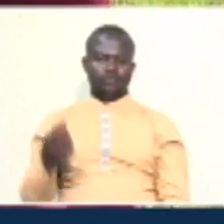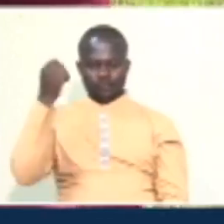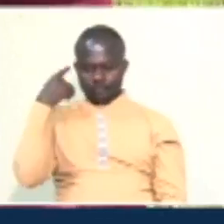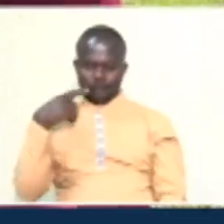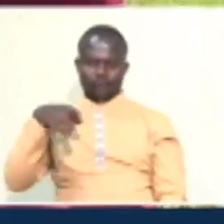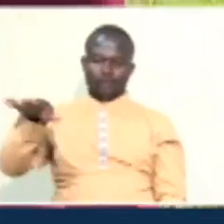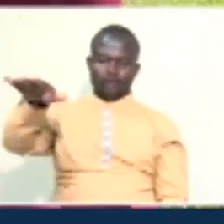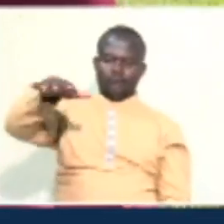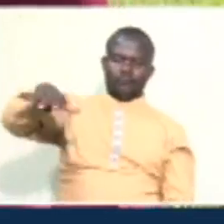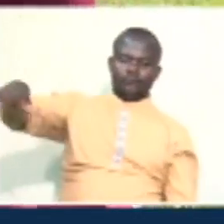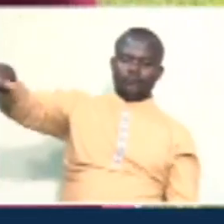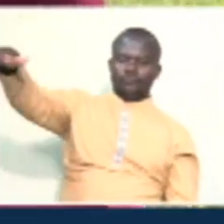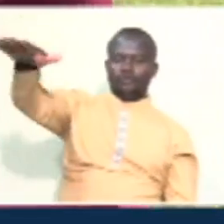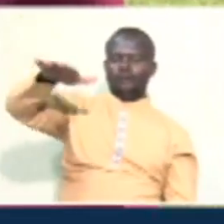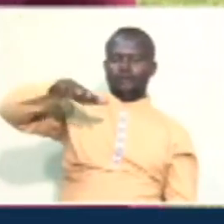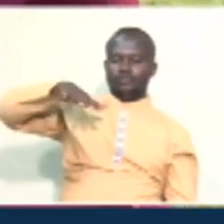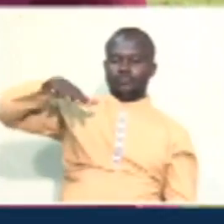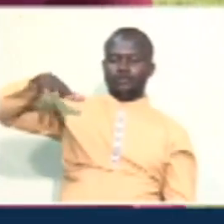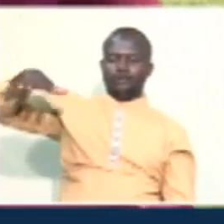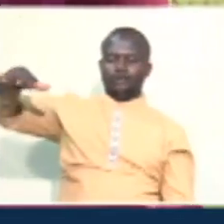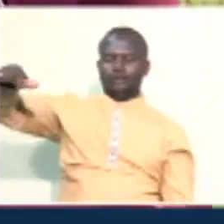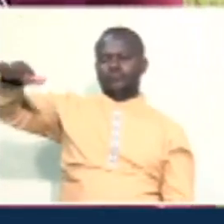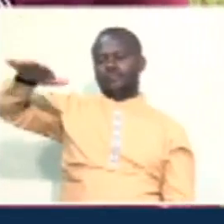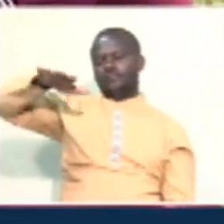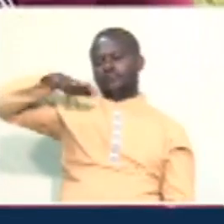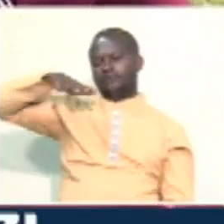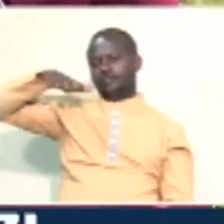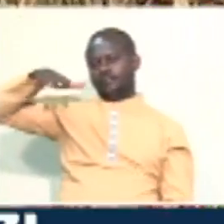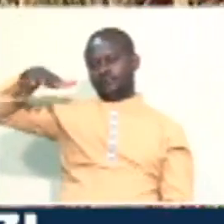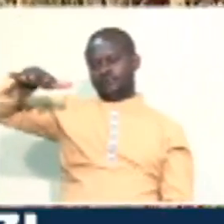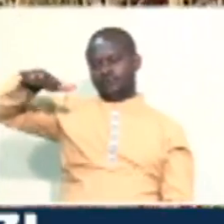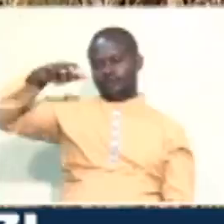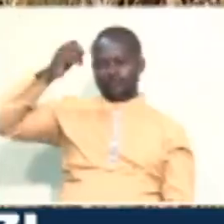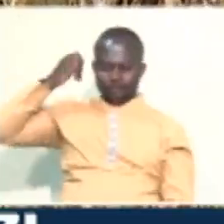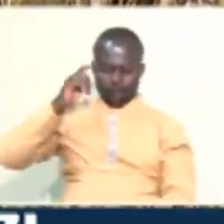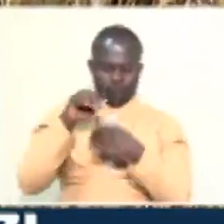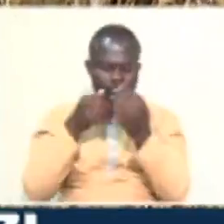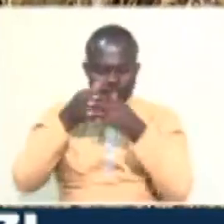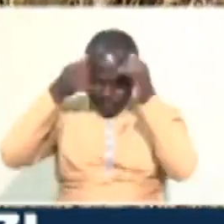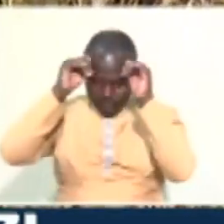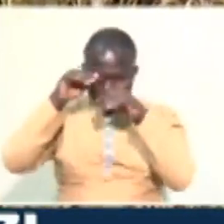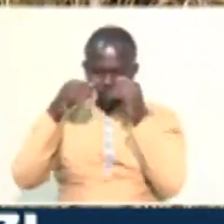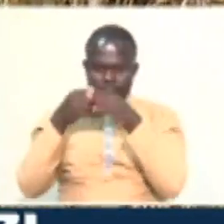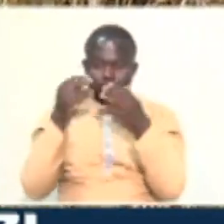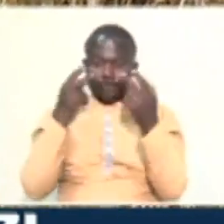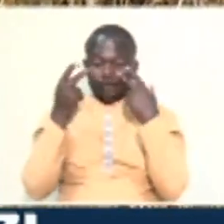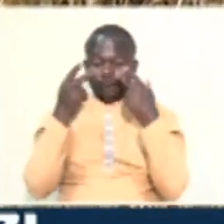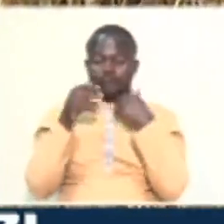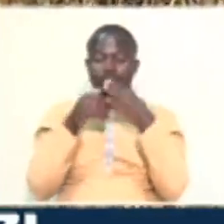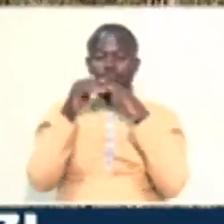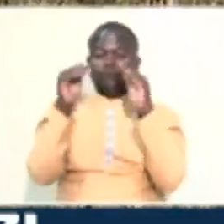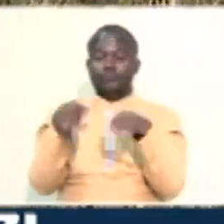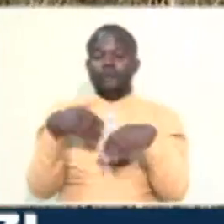heye ibishimo twa ibishimo rasare nka usanze mu byukuri umutara umutarusanga